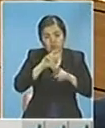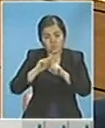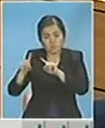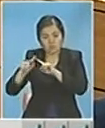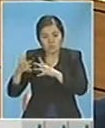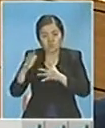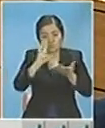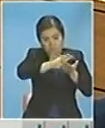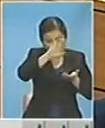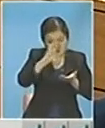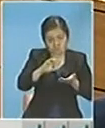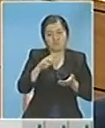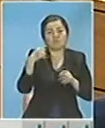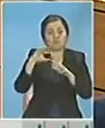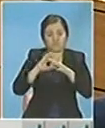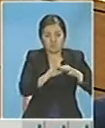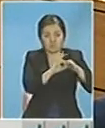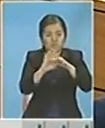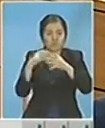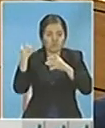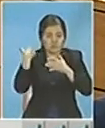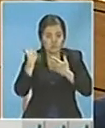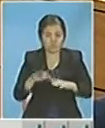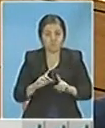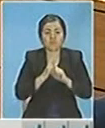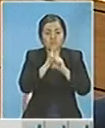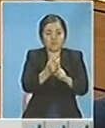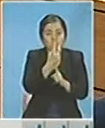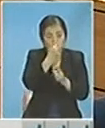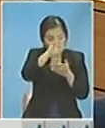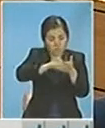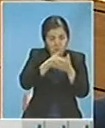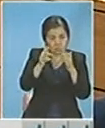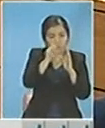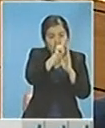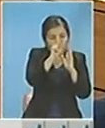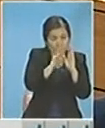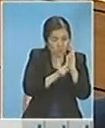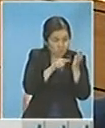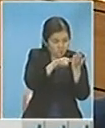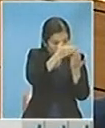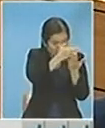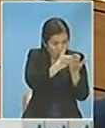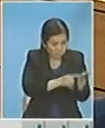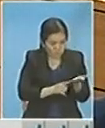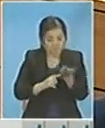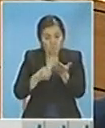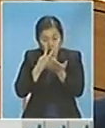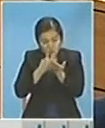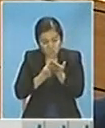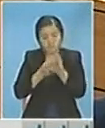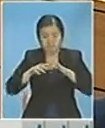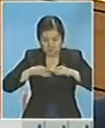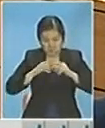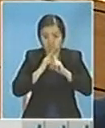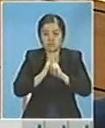านครับที่ทางคณะรัฐมนตรีเสนอขึ้นมานี่ผมเห็นชอบทั้งหมดเลยครับผมจะไปเร็วๆและคร่าวๆนะครับเอาเรื่องสาระสำ